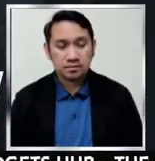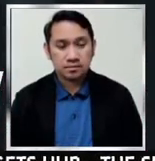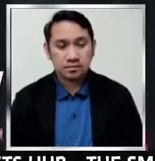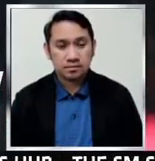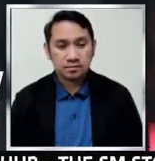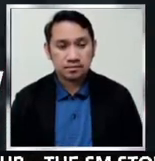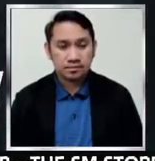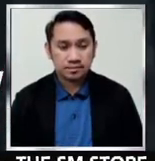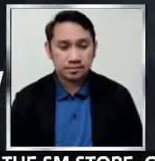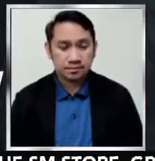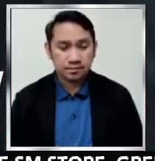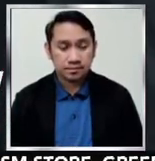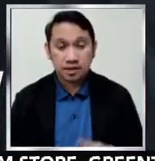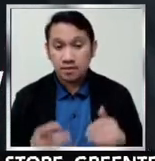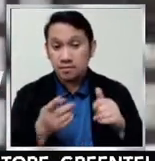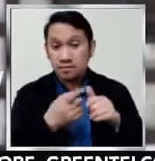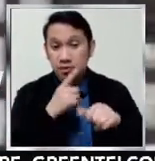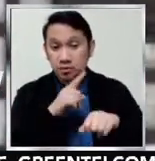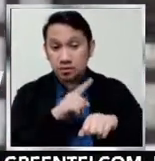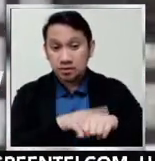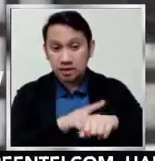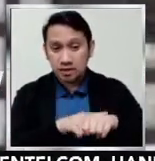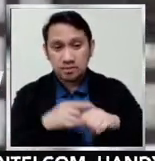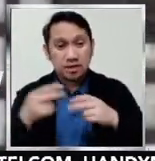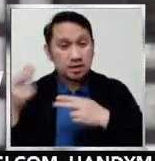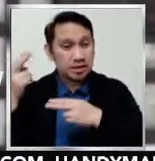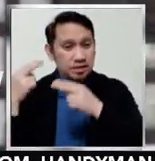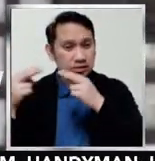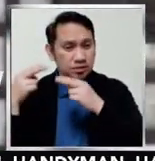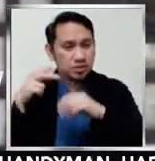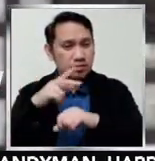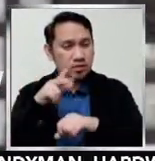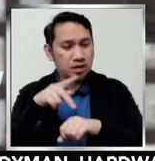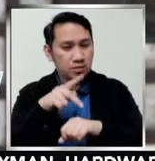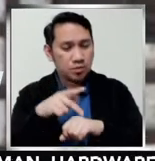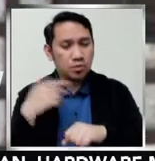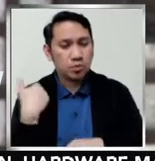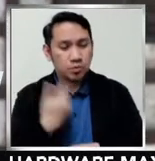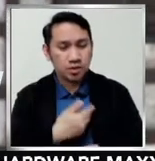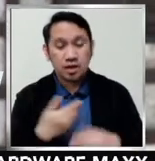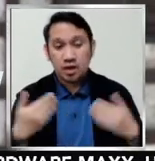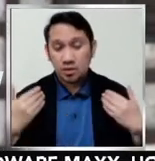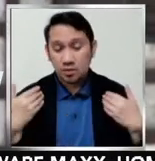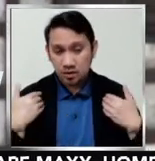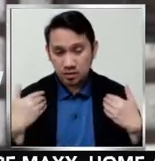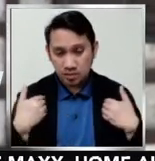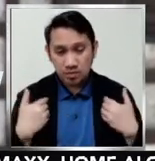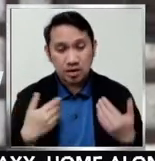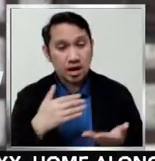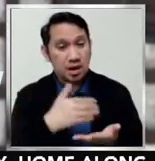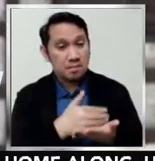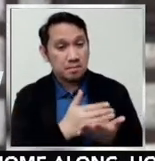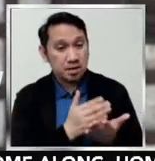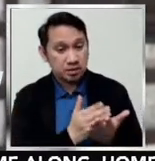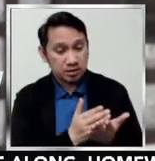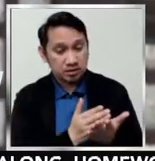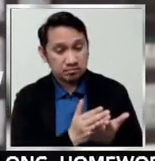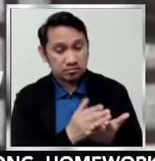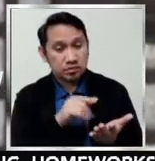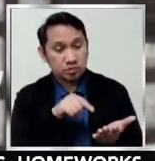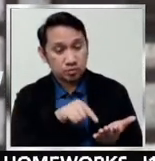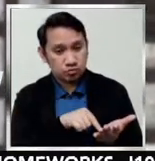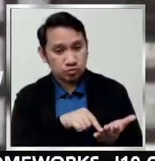For the first time in the history of the Philippines, we now have a sovereign wealth fund designed to